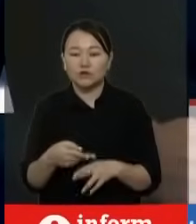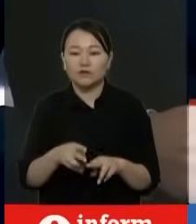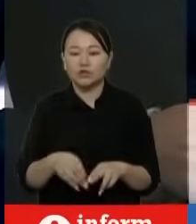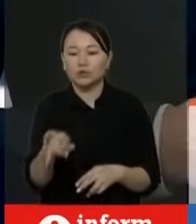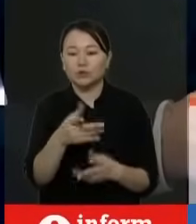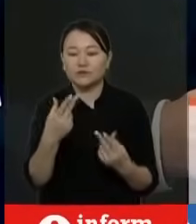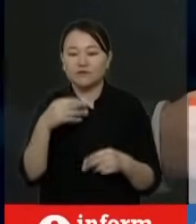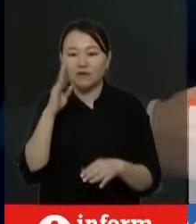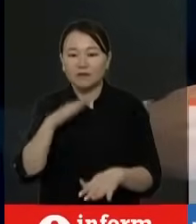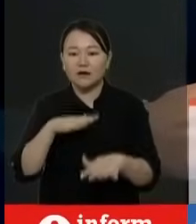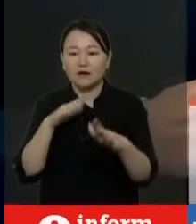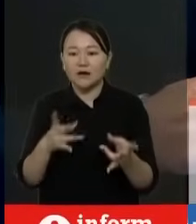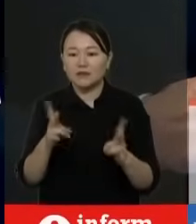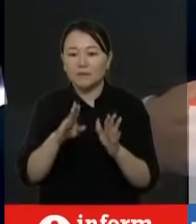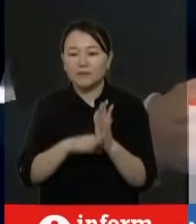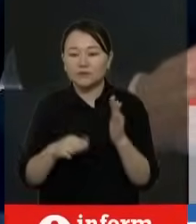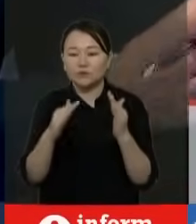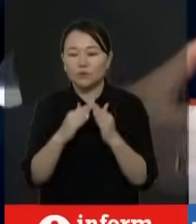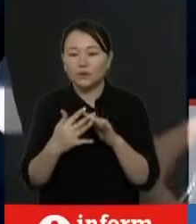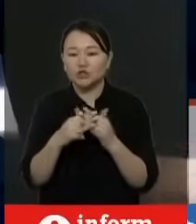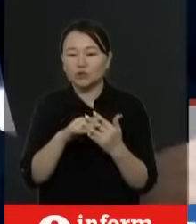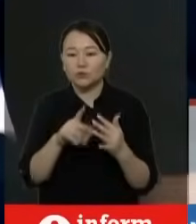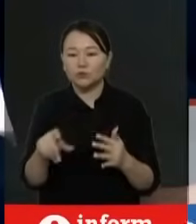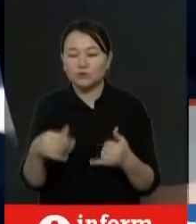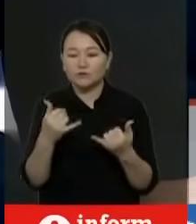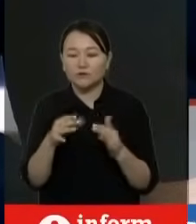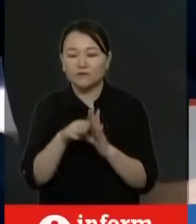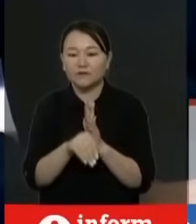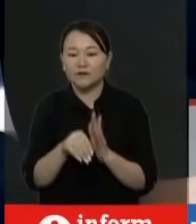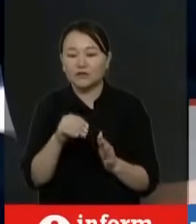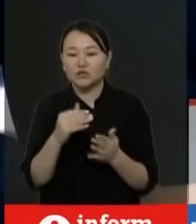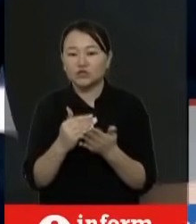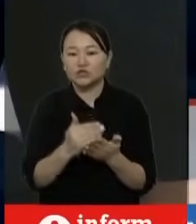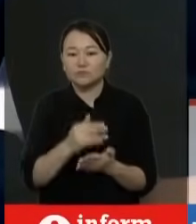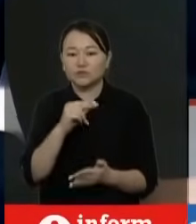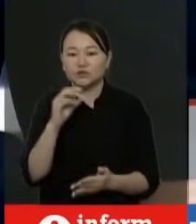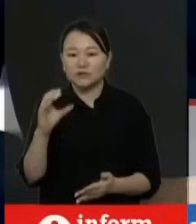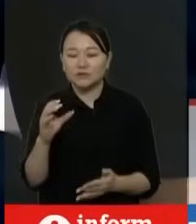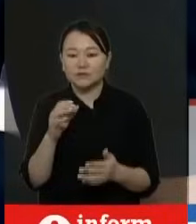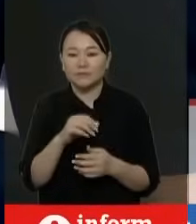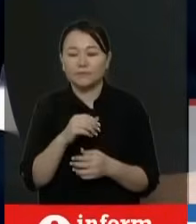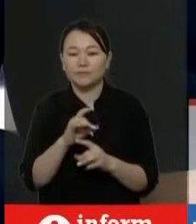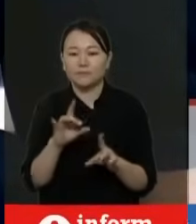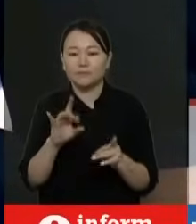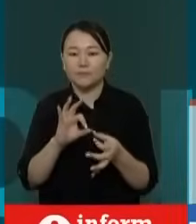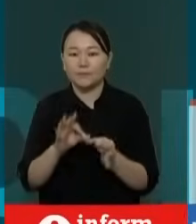где стихия оставила без крова сельчан, сегодня ввели режим ЧС. Материал Нины